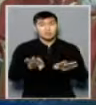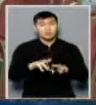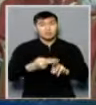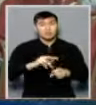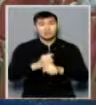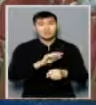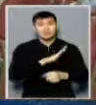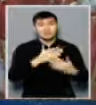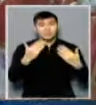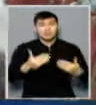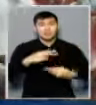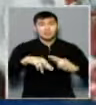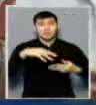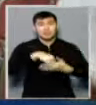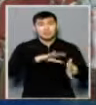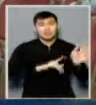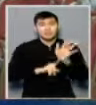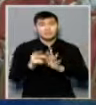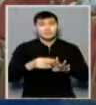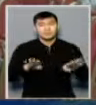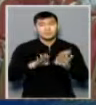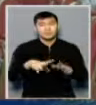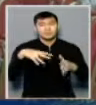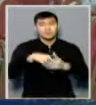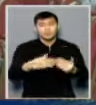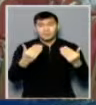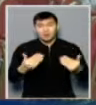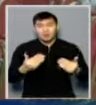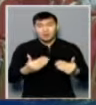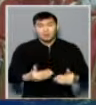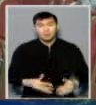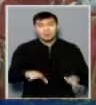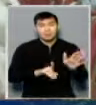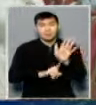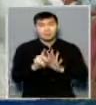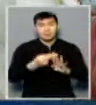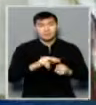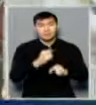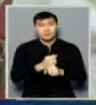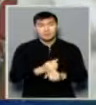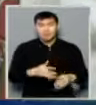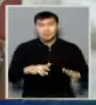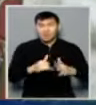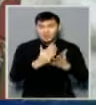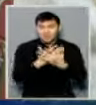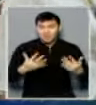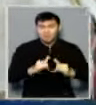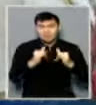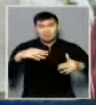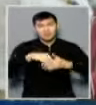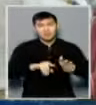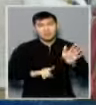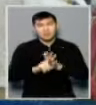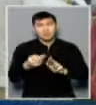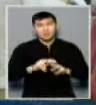облысымыздың әлеуметтік экономикасына саяси өміріне қосқан үлестері, олардың биіктерге көтеру жолында рөлі, осыны